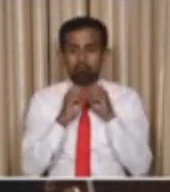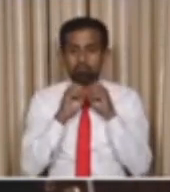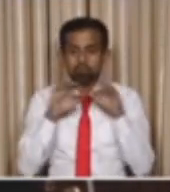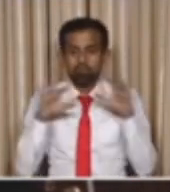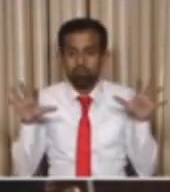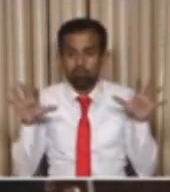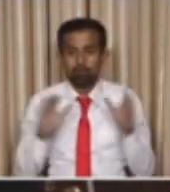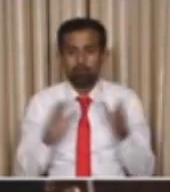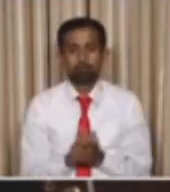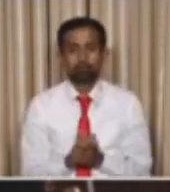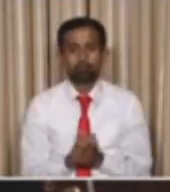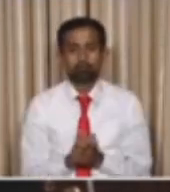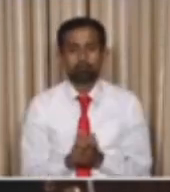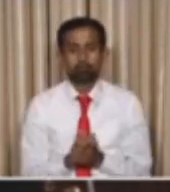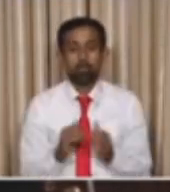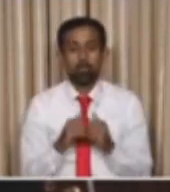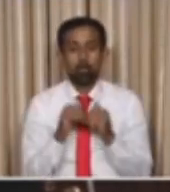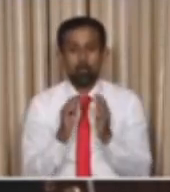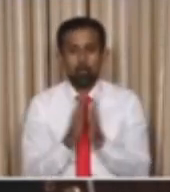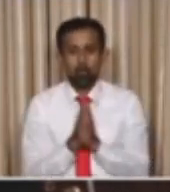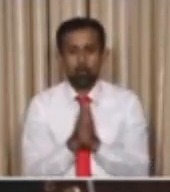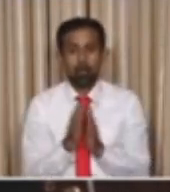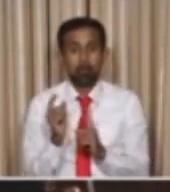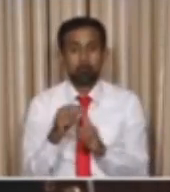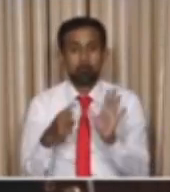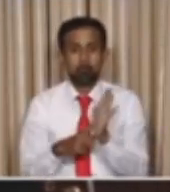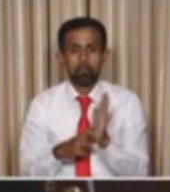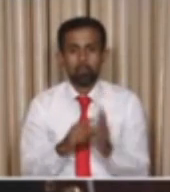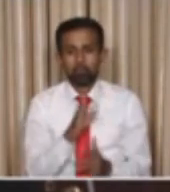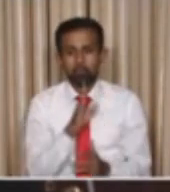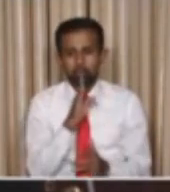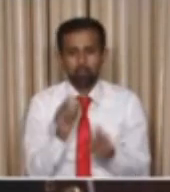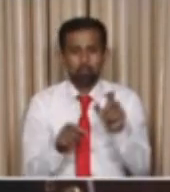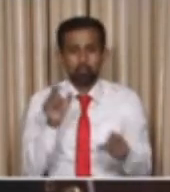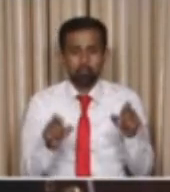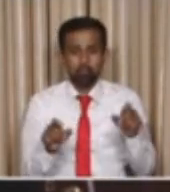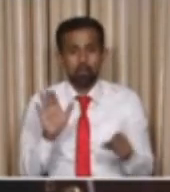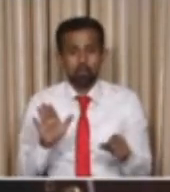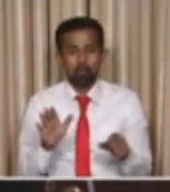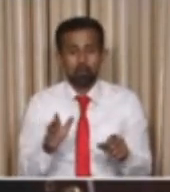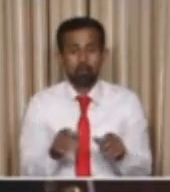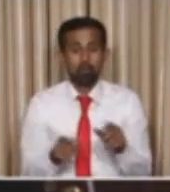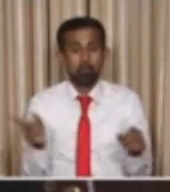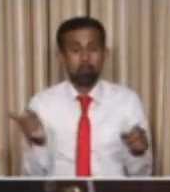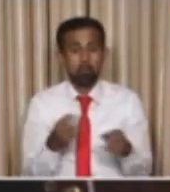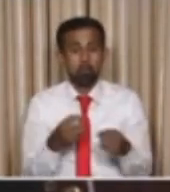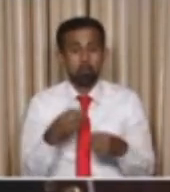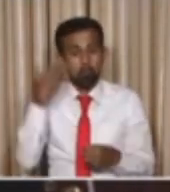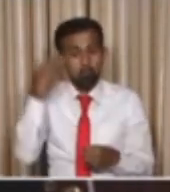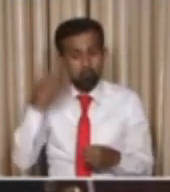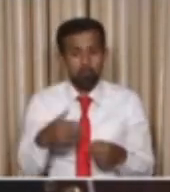ලෝකයට ප්‍රචලිත කරනවා. මේ සියල්ල හරහා පලස්තීනයේ අහිංසක මිනිසුන්ගේ මේ සිදුවන මිනිස්